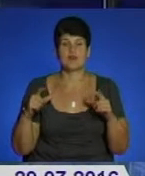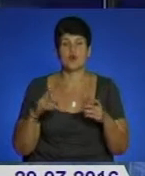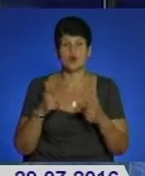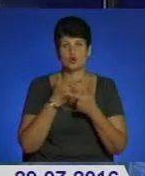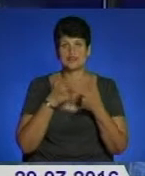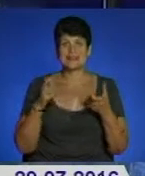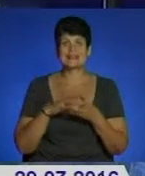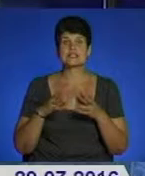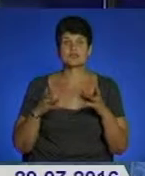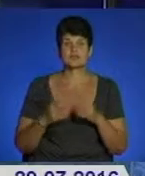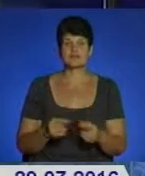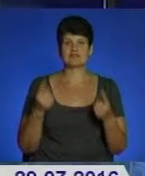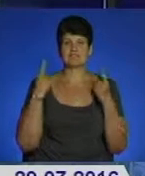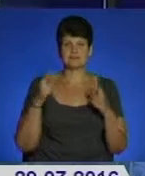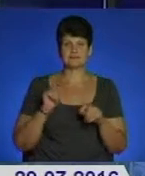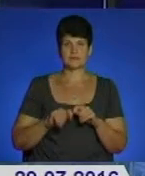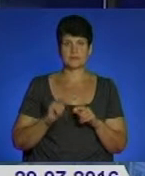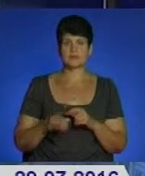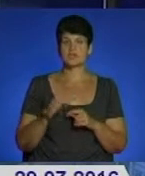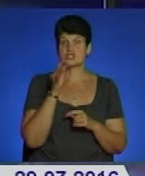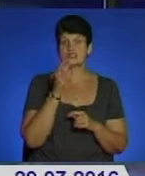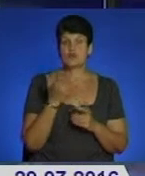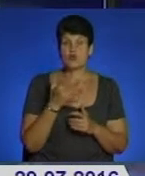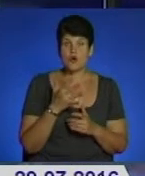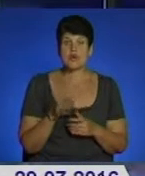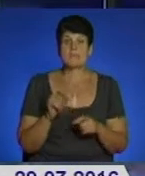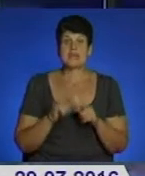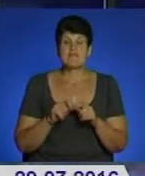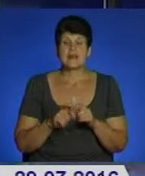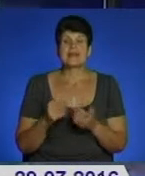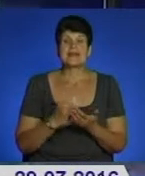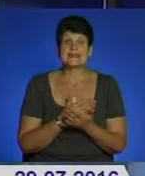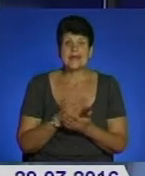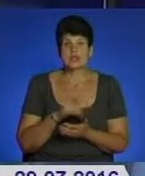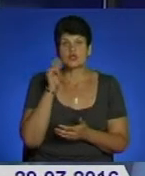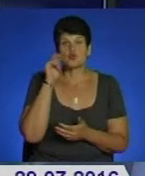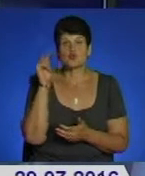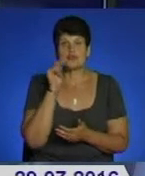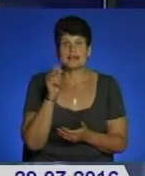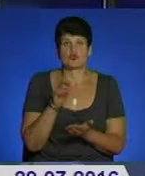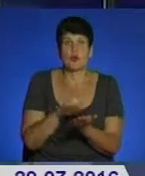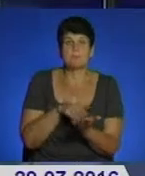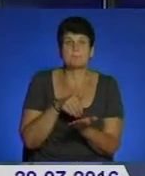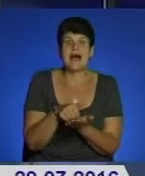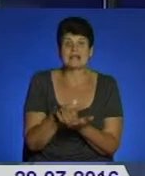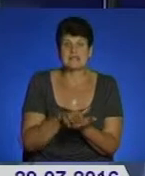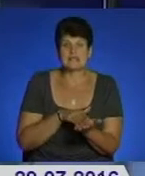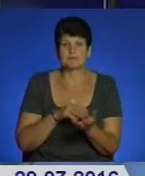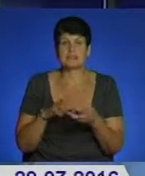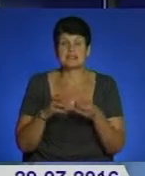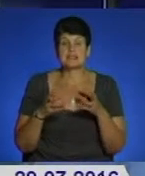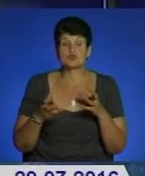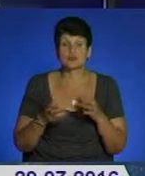результати масштабного дослідження, під час якого експерти перевіряли якість українського вершкового масла. Результати